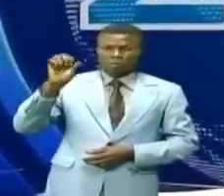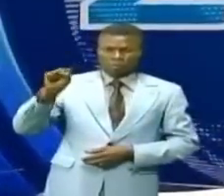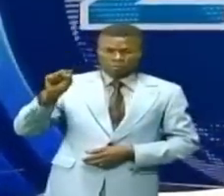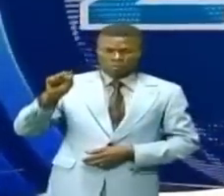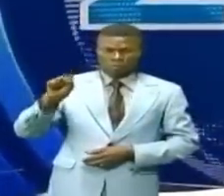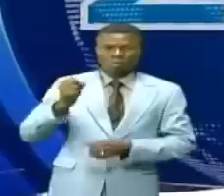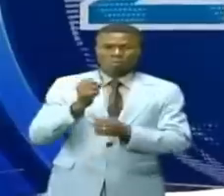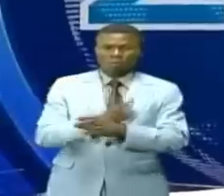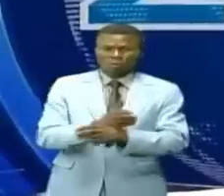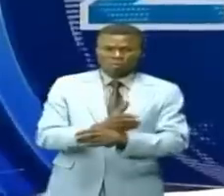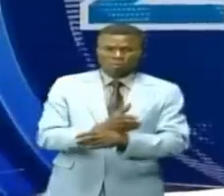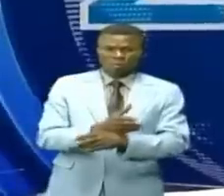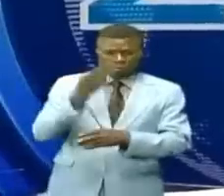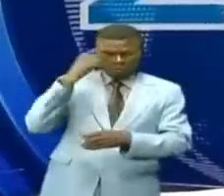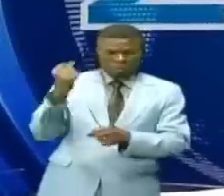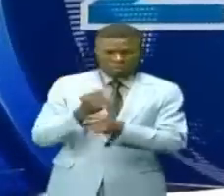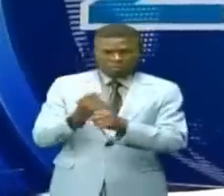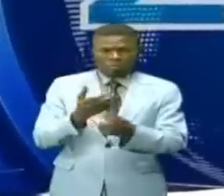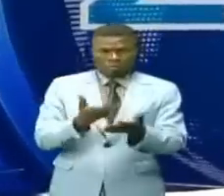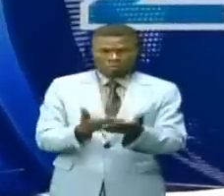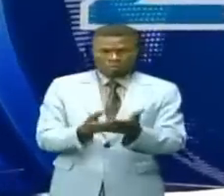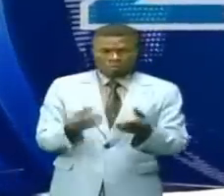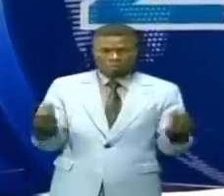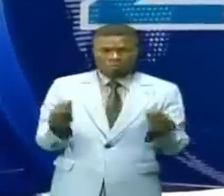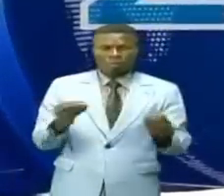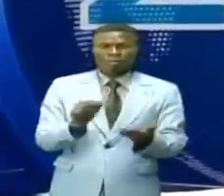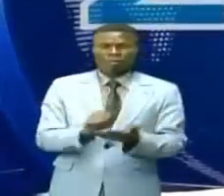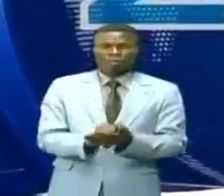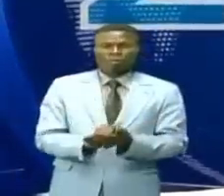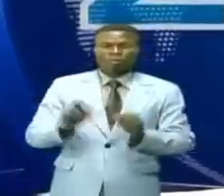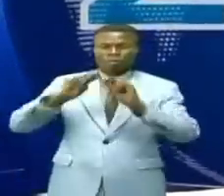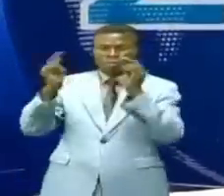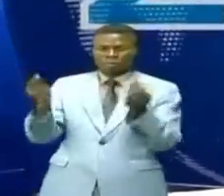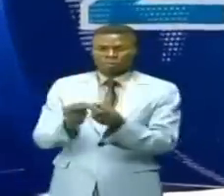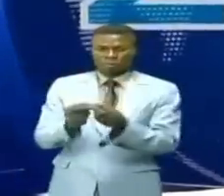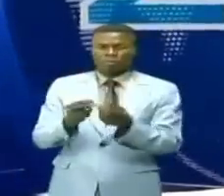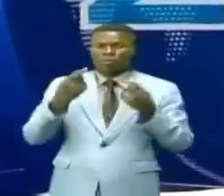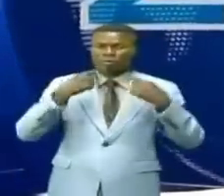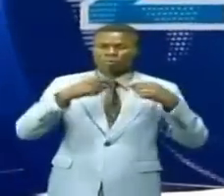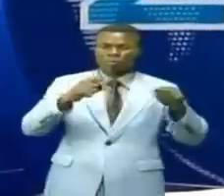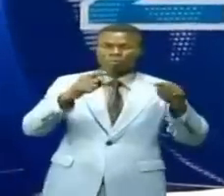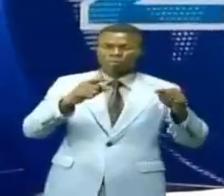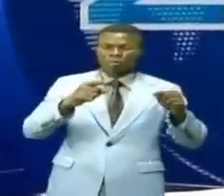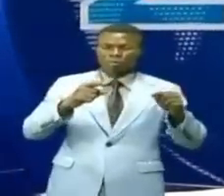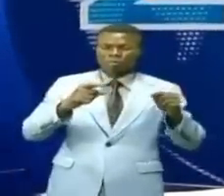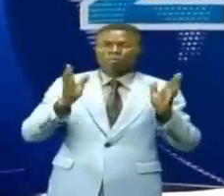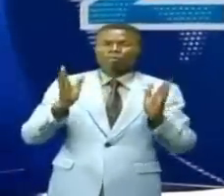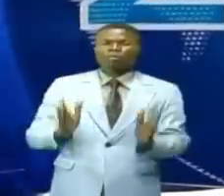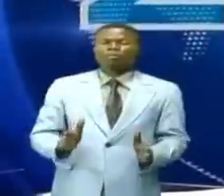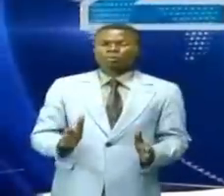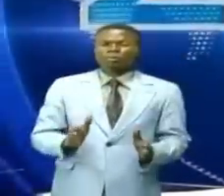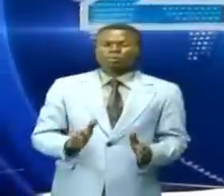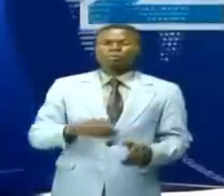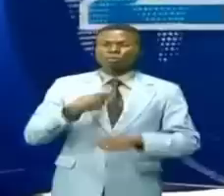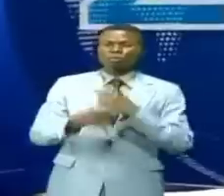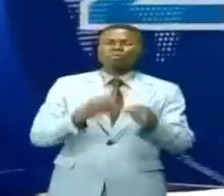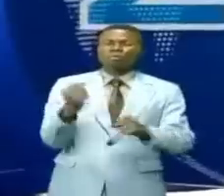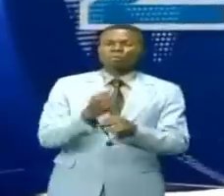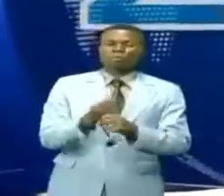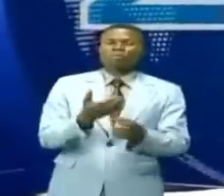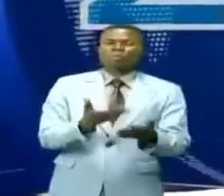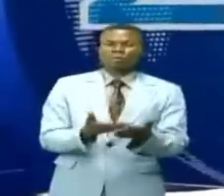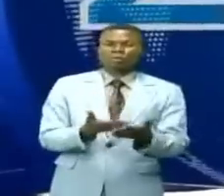sont disponibles pour cette opération. À cet effet, les équipes fixes et mobiles sont mises à